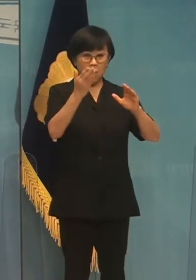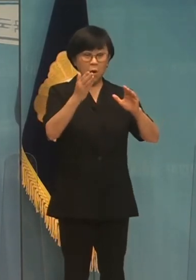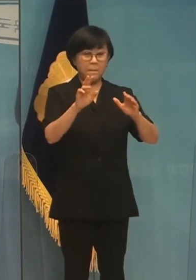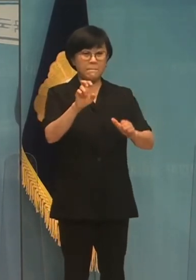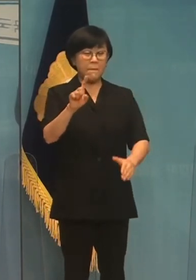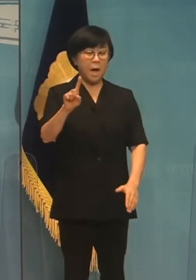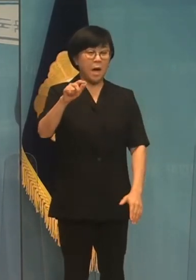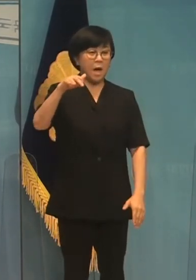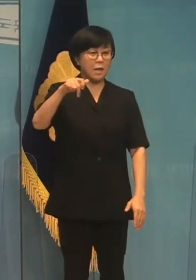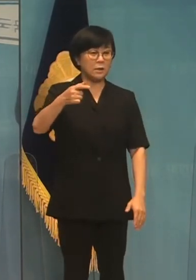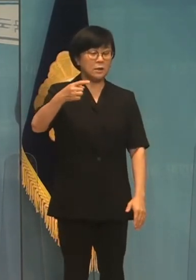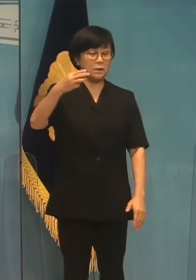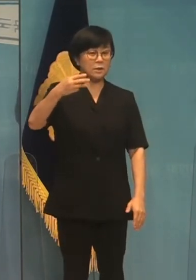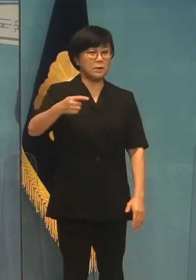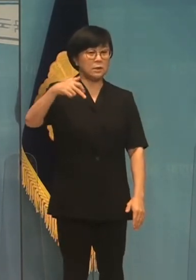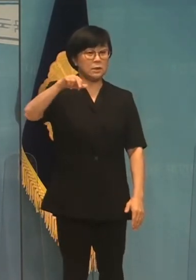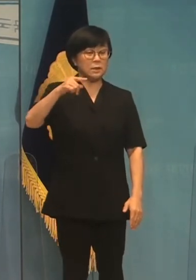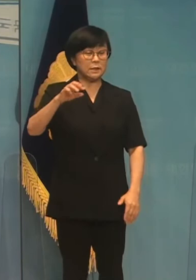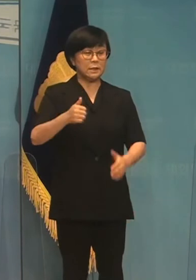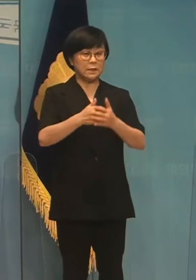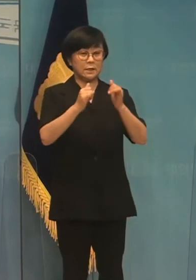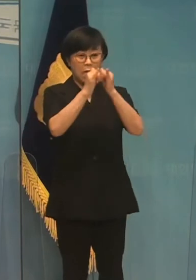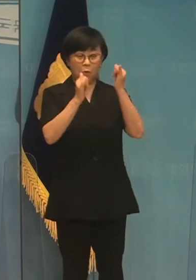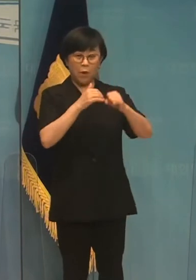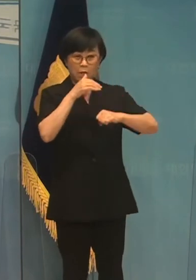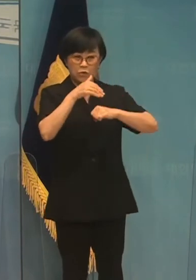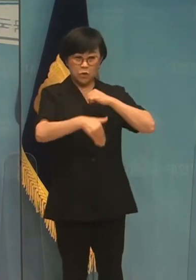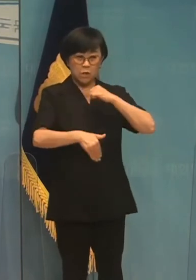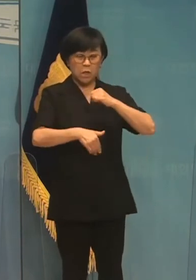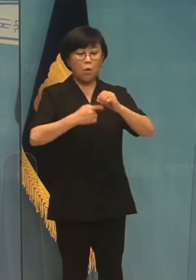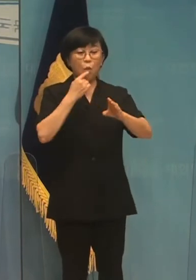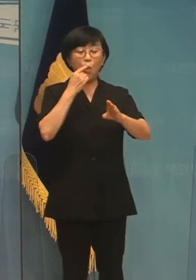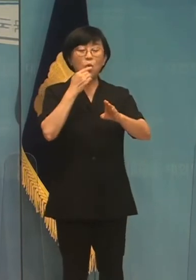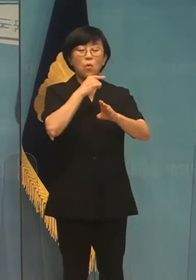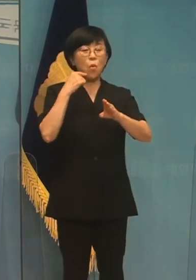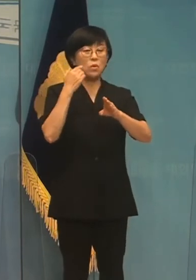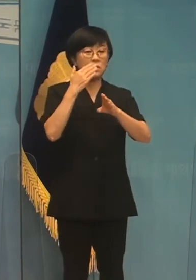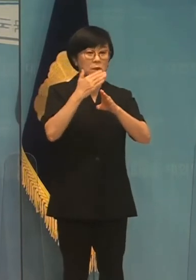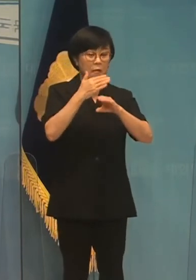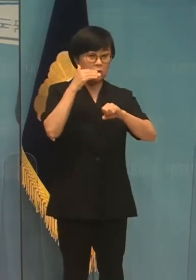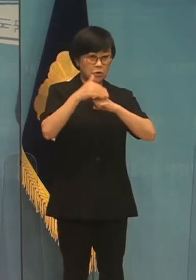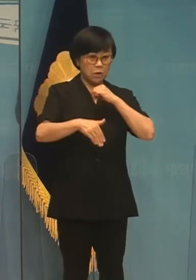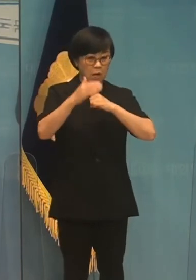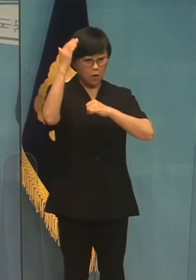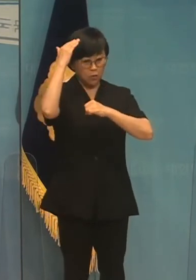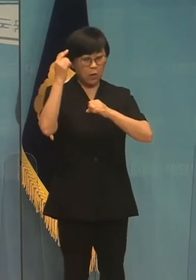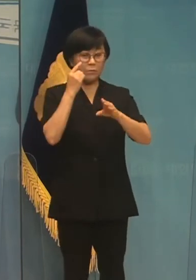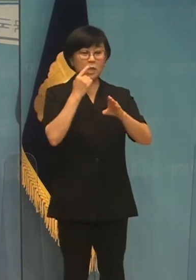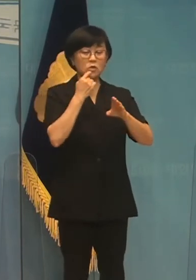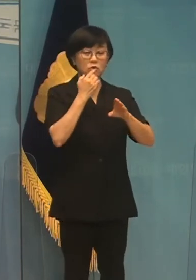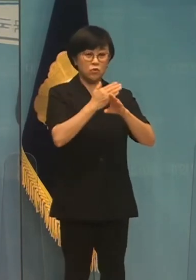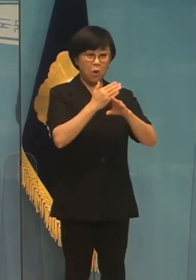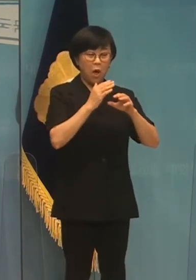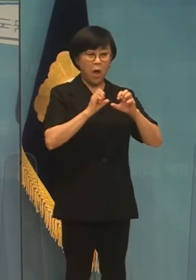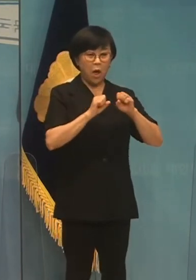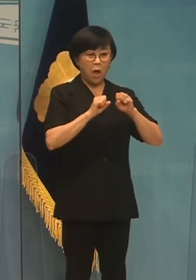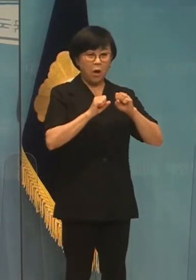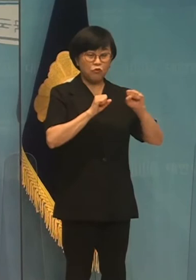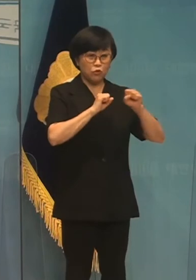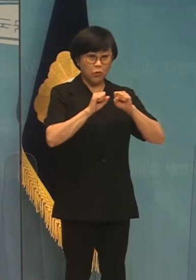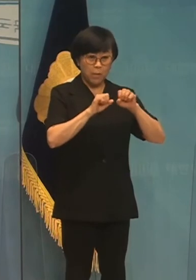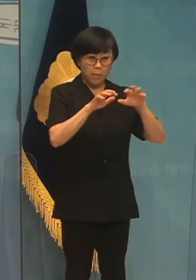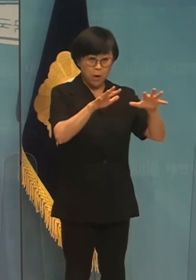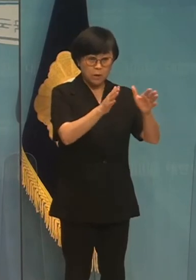마르크스 레닌주의로서의 사회주의, 곧 공산주의가 한국의 민주화 운동권에 퍼지기